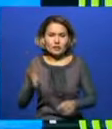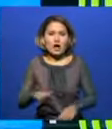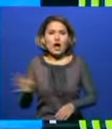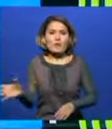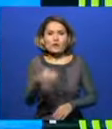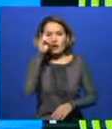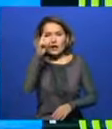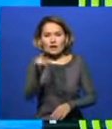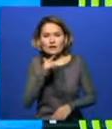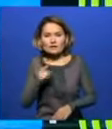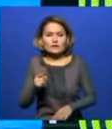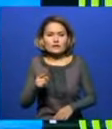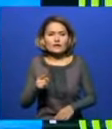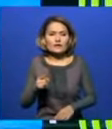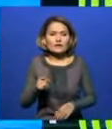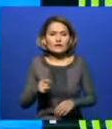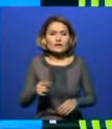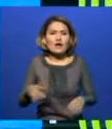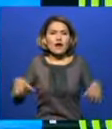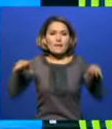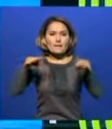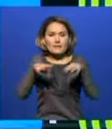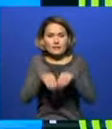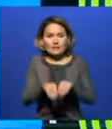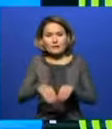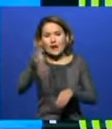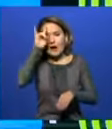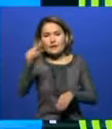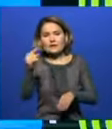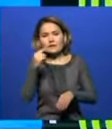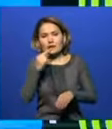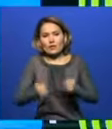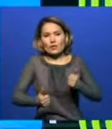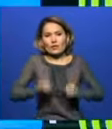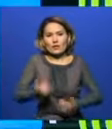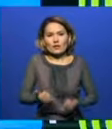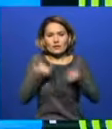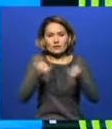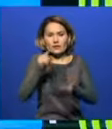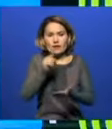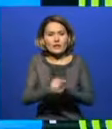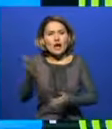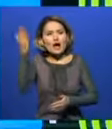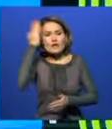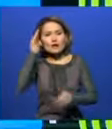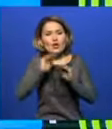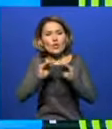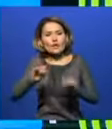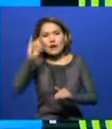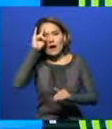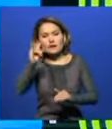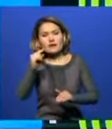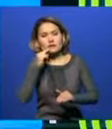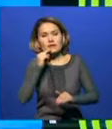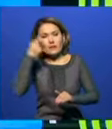Бүкіл қазақстандықтардың басын біріктіретін күш мемлекеттік тіл. Қазақ тілінің өрісін кеңейтіп, ерекше дарынды оқушыларды анықтау, өзге